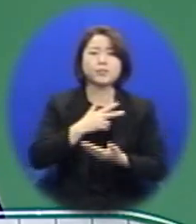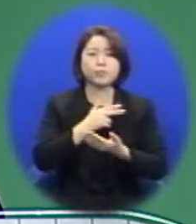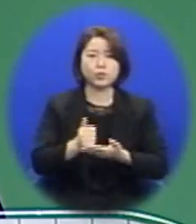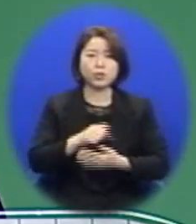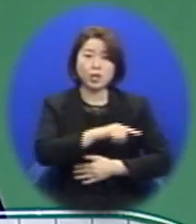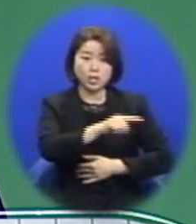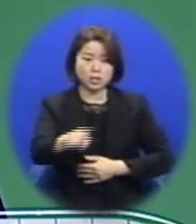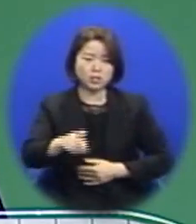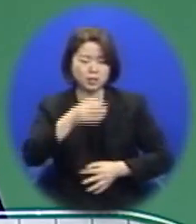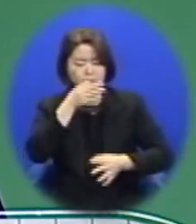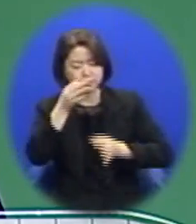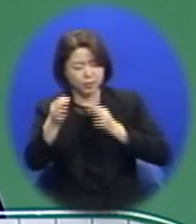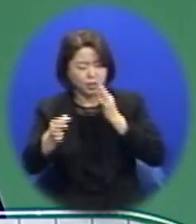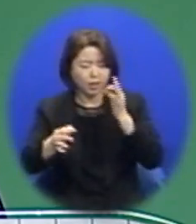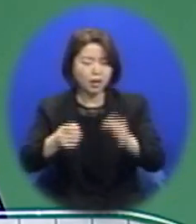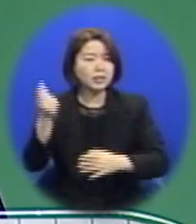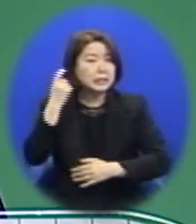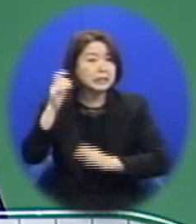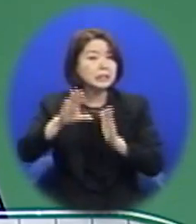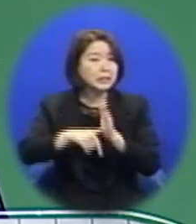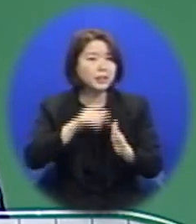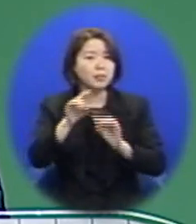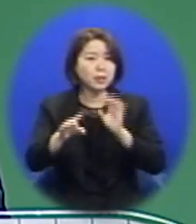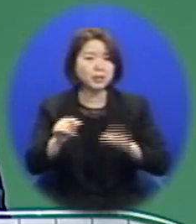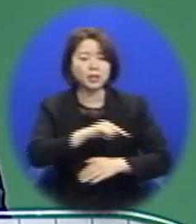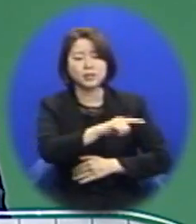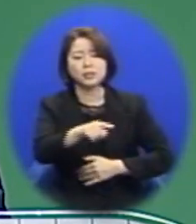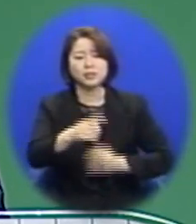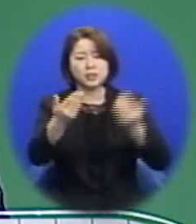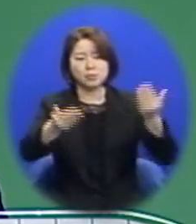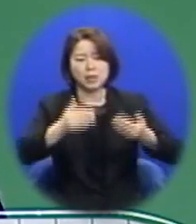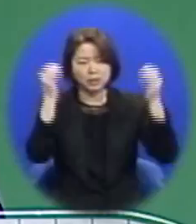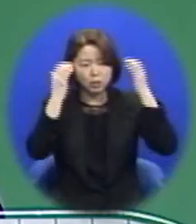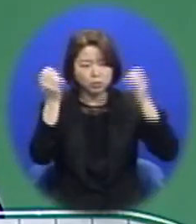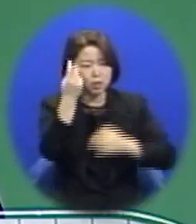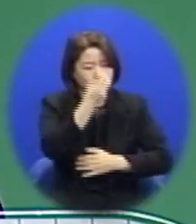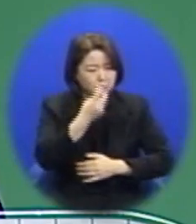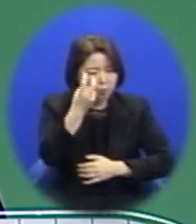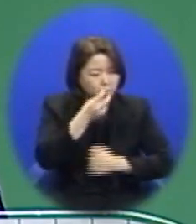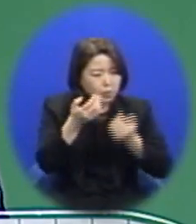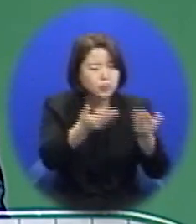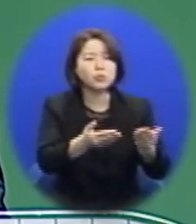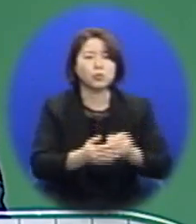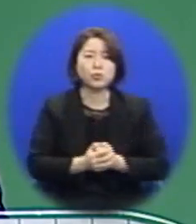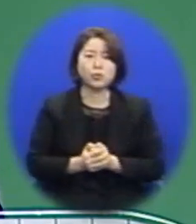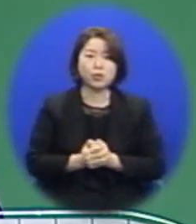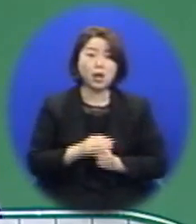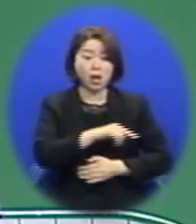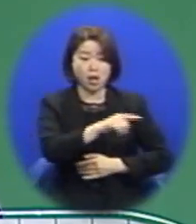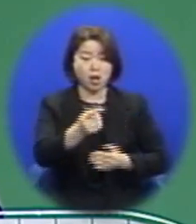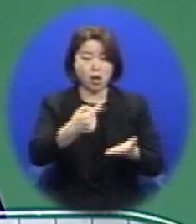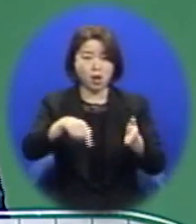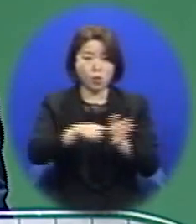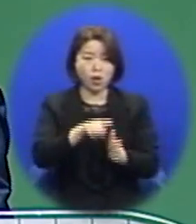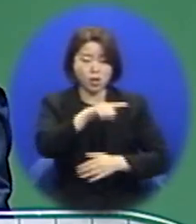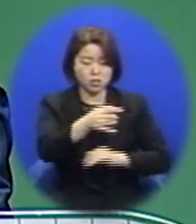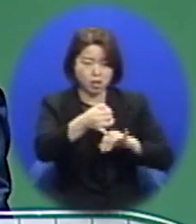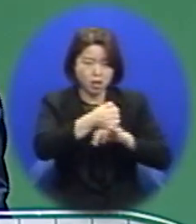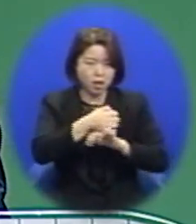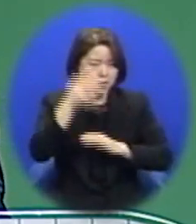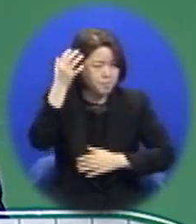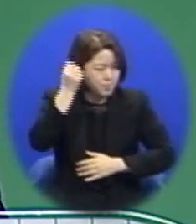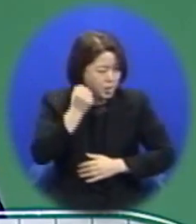그들의 부르짖음을 들으실 때마다 그들이 받는 고난을 살펴보아 주셨습니다. 그들을 위하여 그들과 맺으신 그